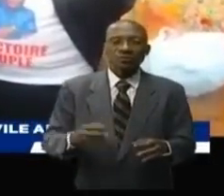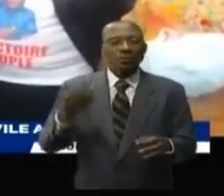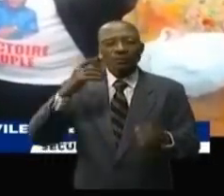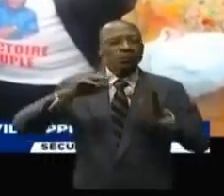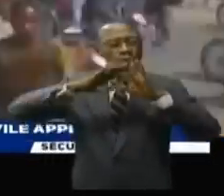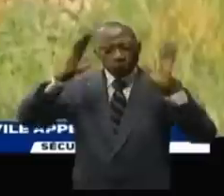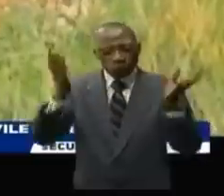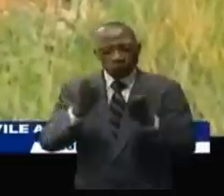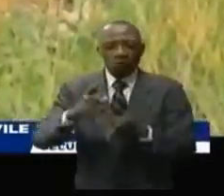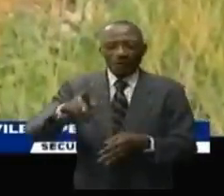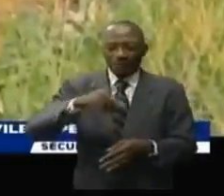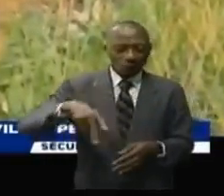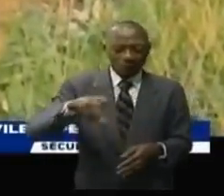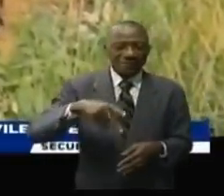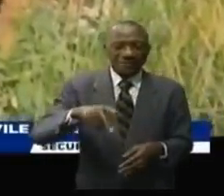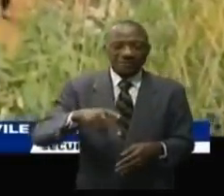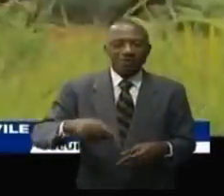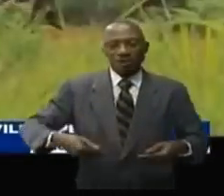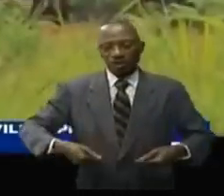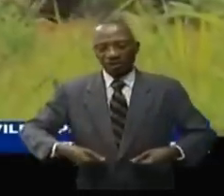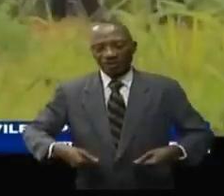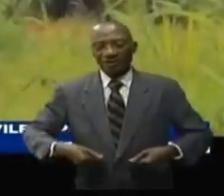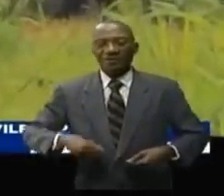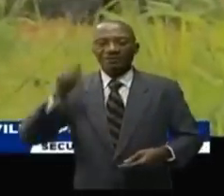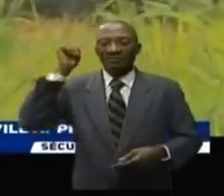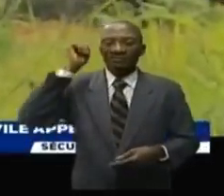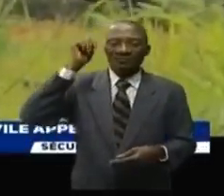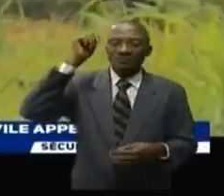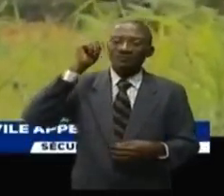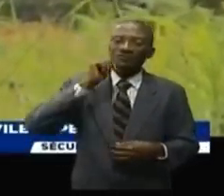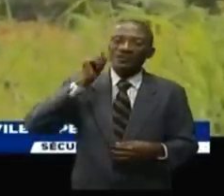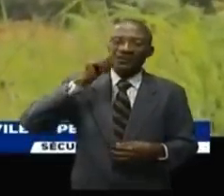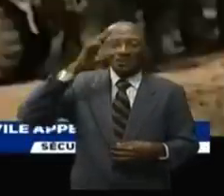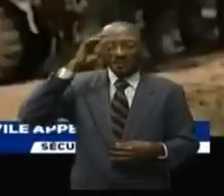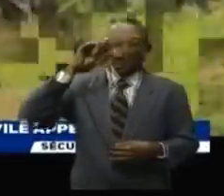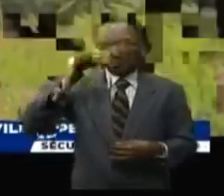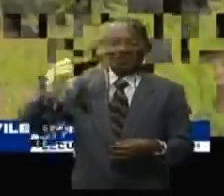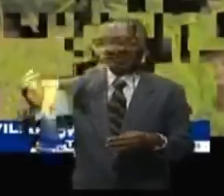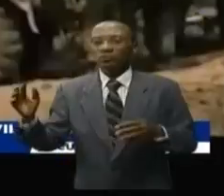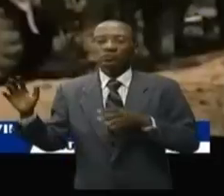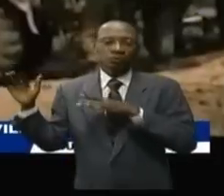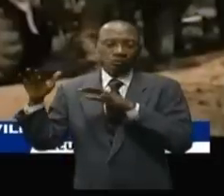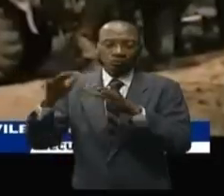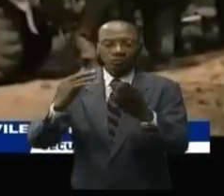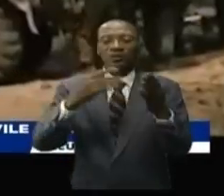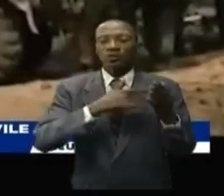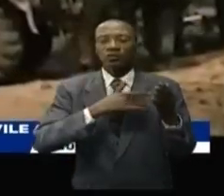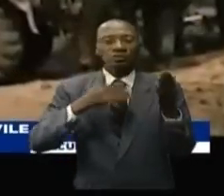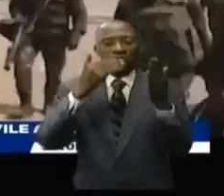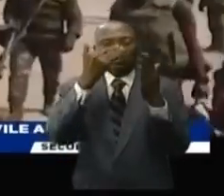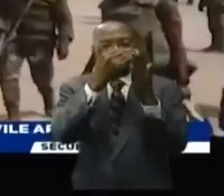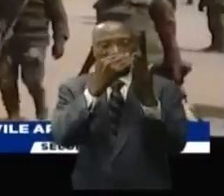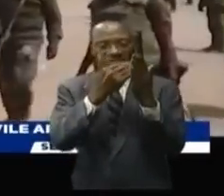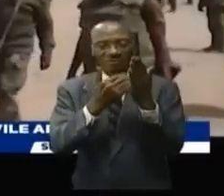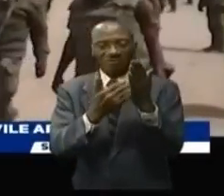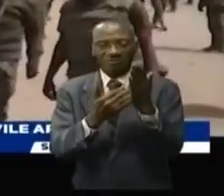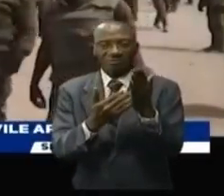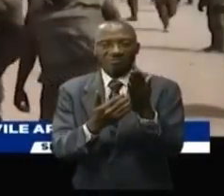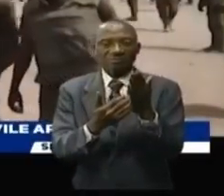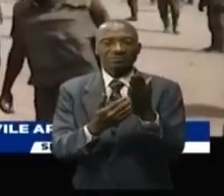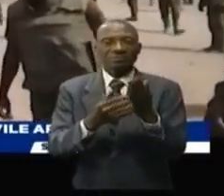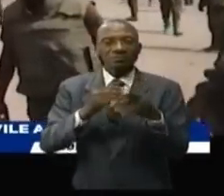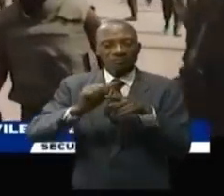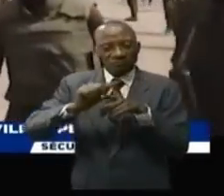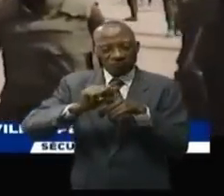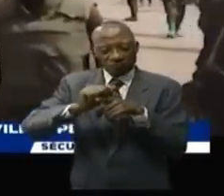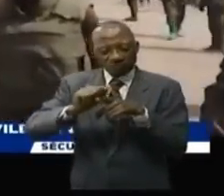de s'enrôler massivement dans les rangs de notre armée, les FARDC, afin de soutenir la demande du